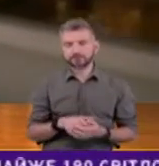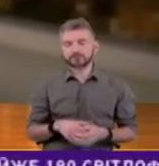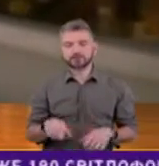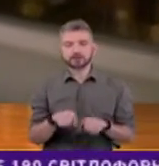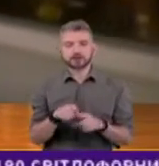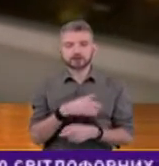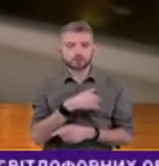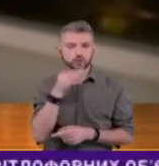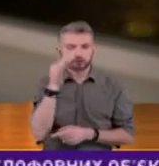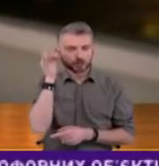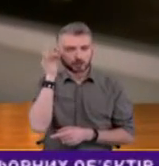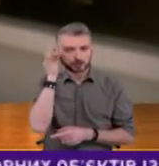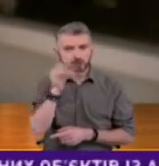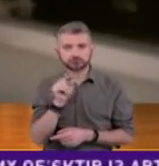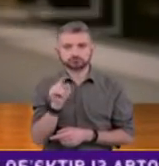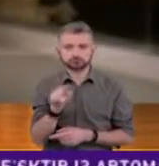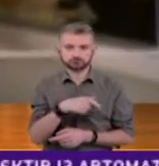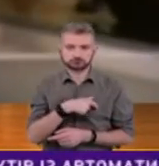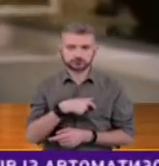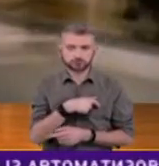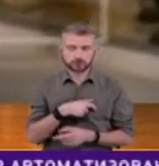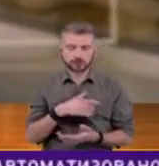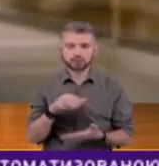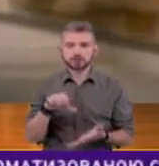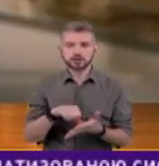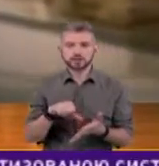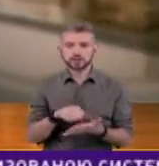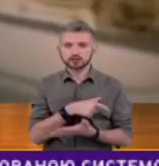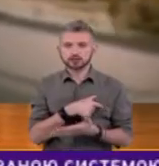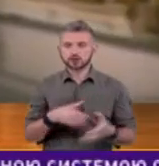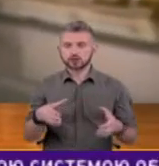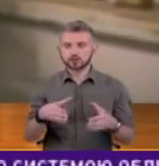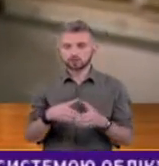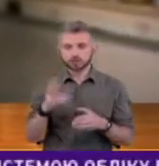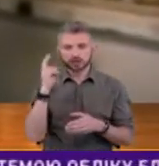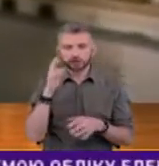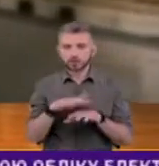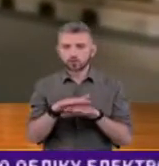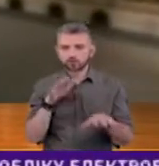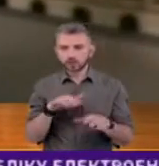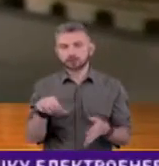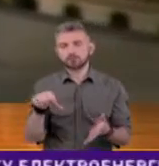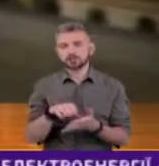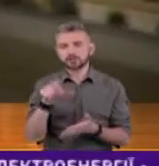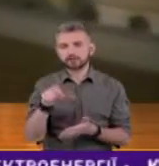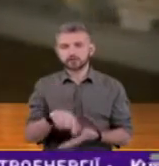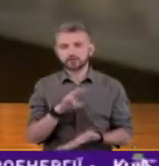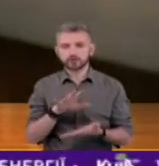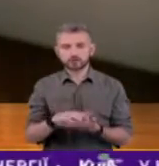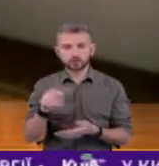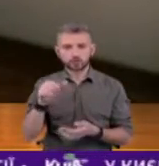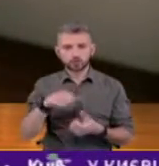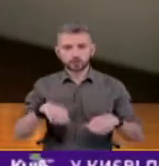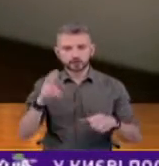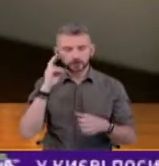хочу нагадати, що пан Вадим Васильчук є представником депутатської групи «Київська команда» і також представником постійної комісії Київської